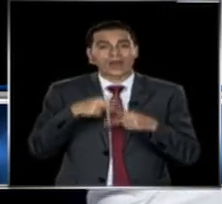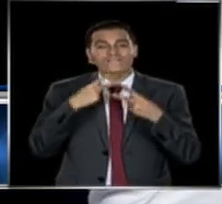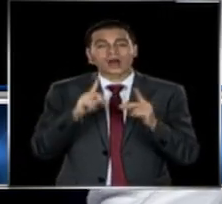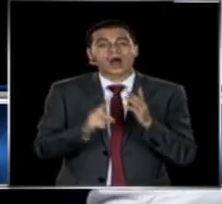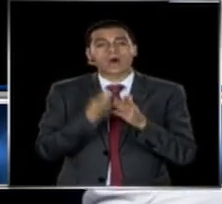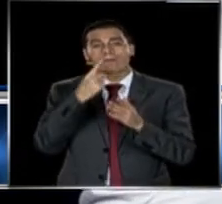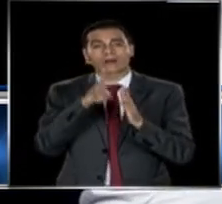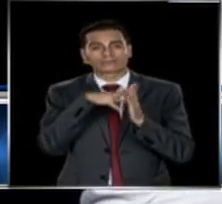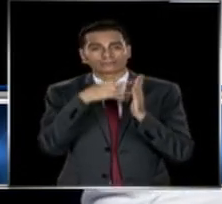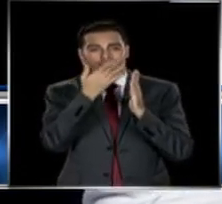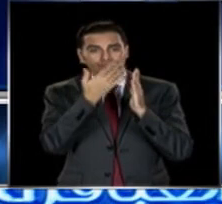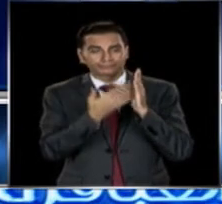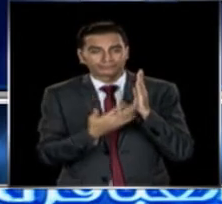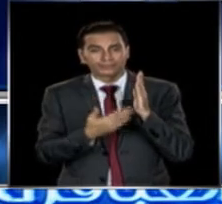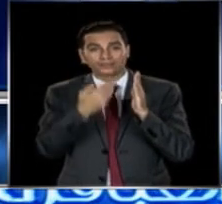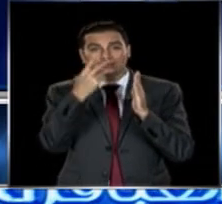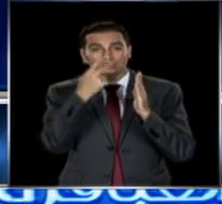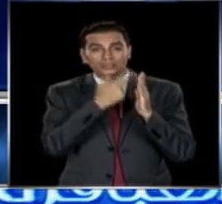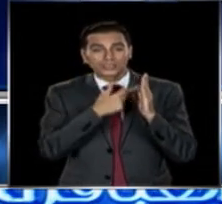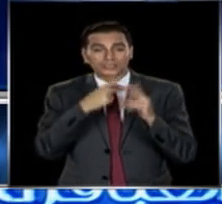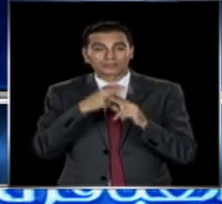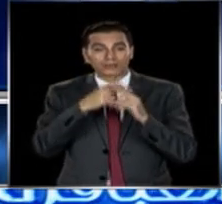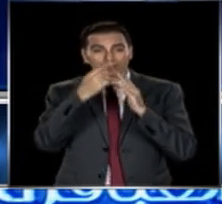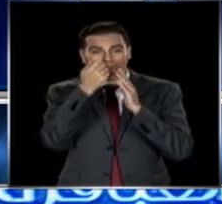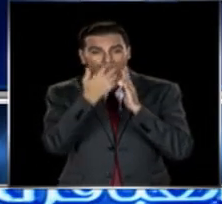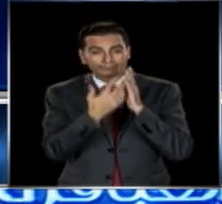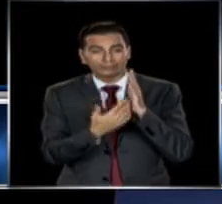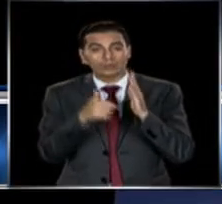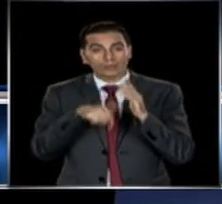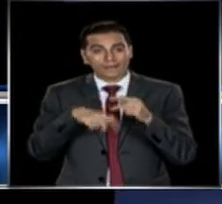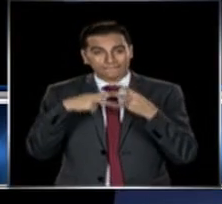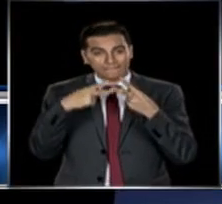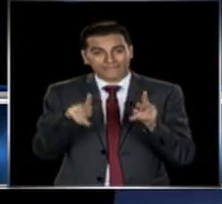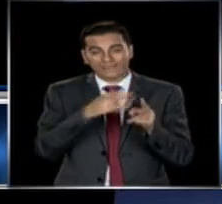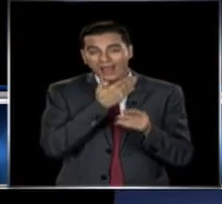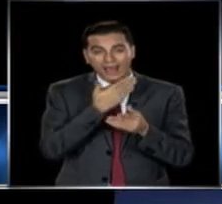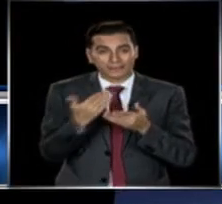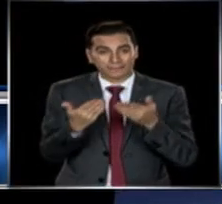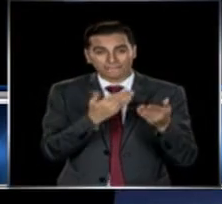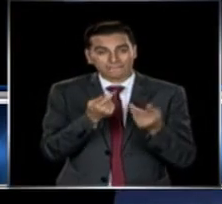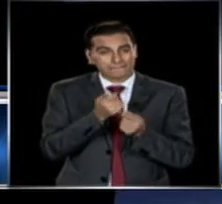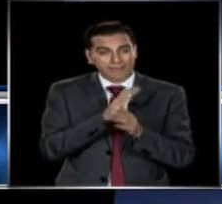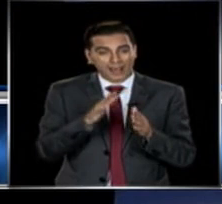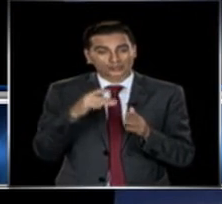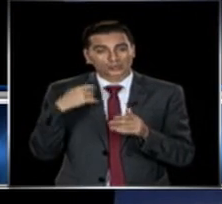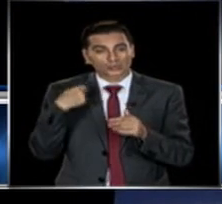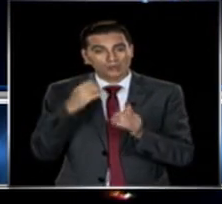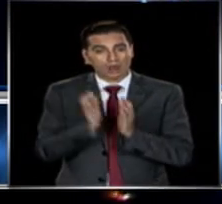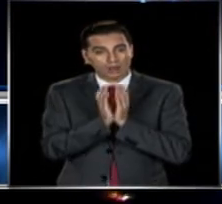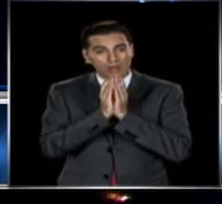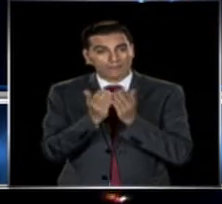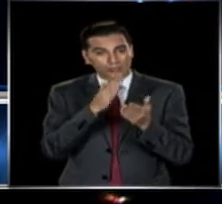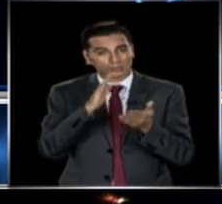مره قاعده بيانات متكامله. اولا احنا بنفتح باب التطوع مش للشباب بس، لكبار السن ولربات